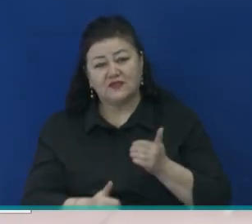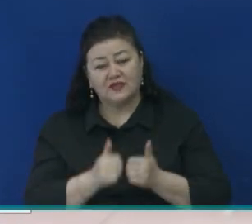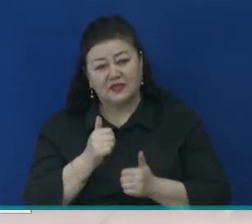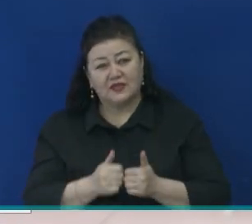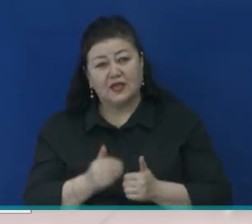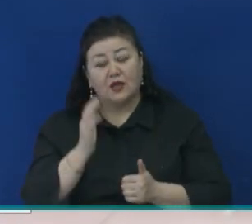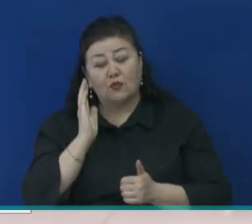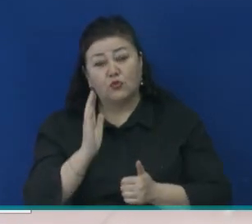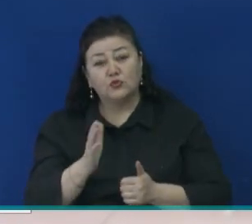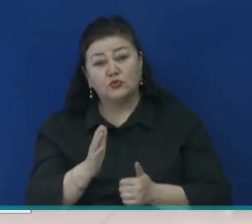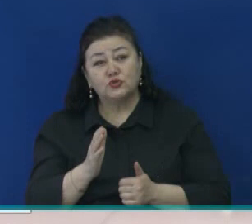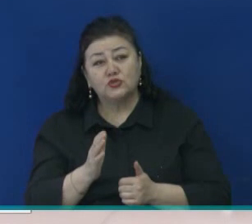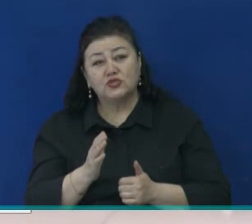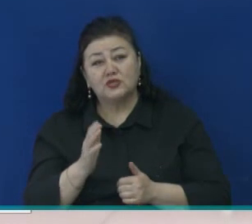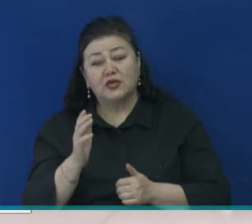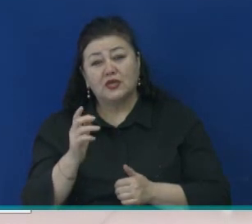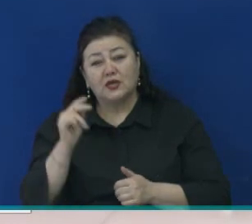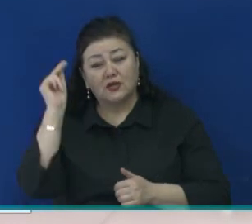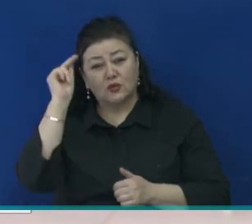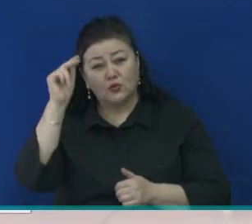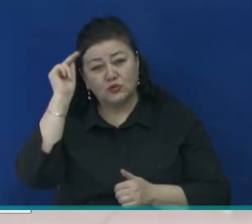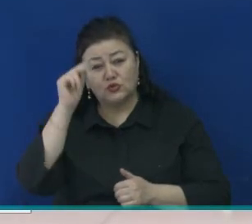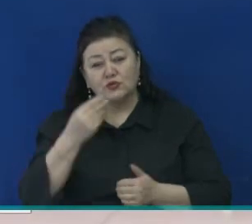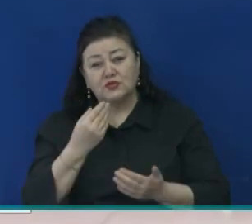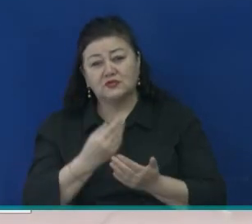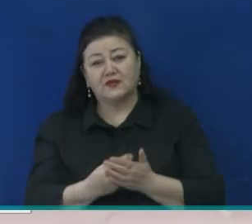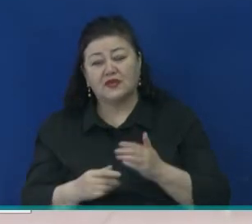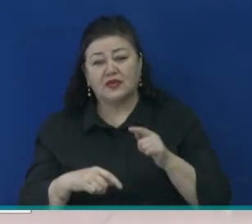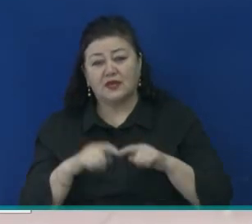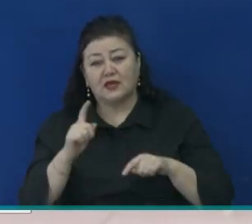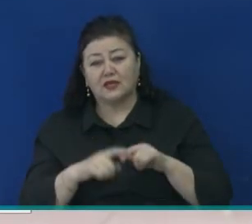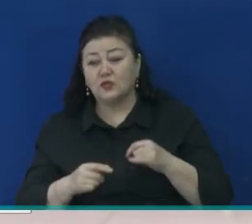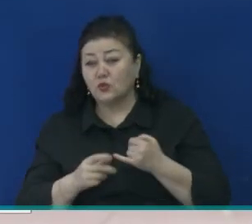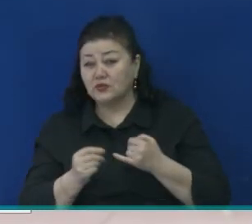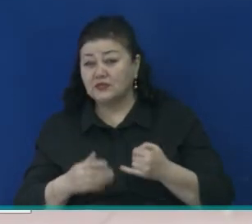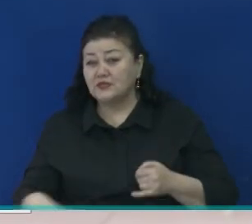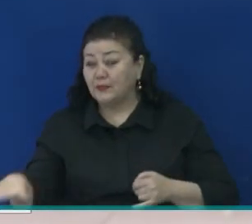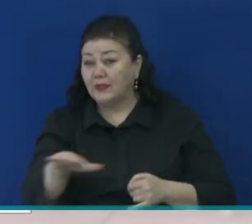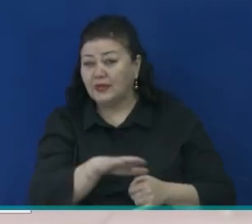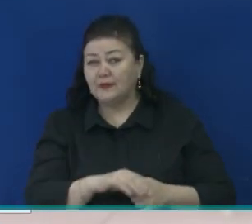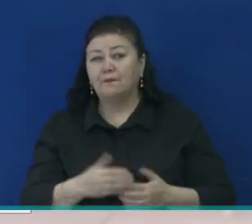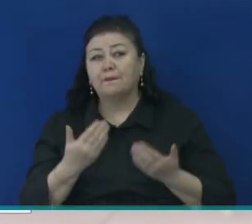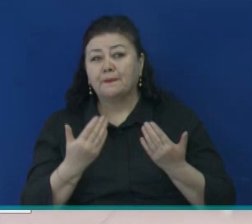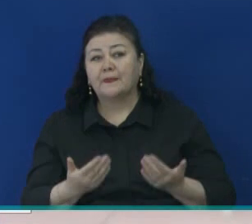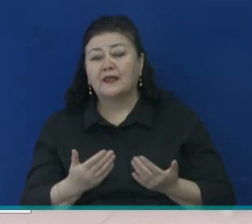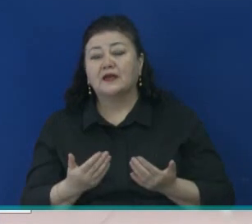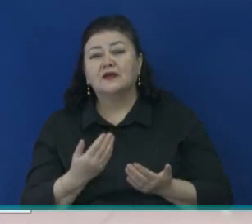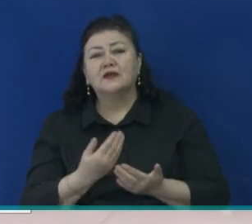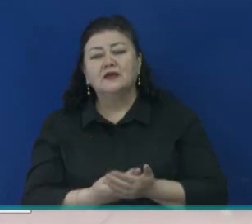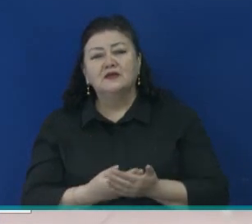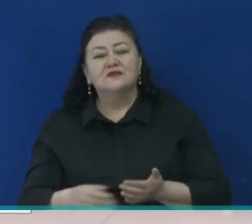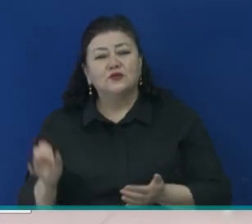болашақ өлкетанушы деп аты айтып тұрғандай, біз осы жастар арасынан осының өзінің өлкесін,